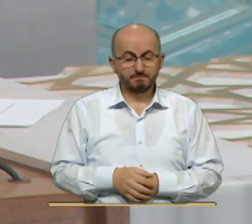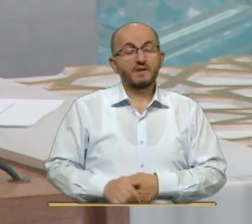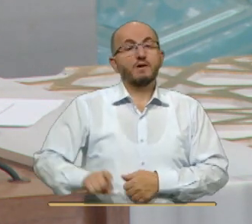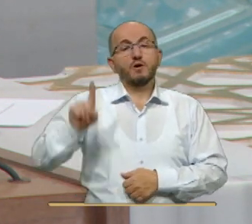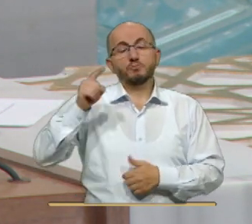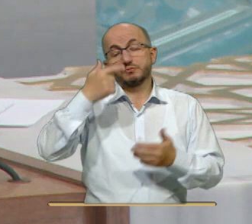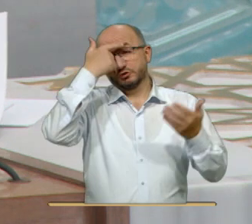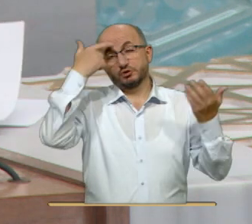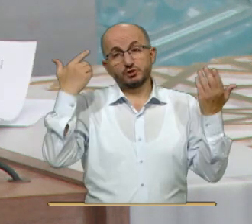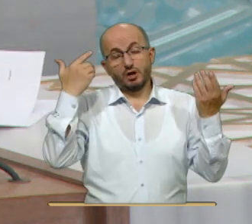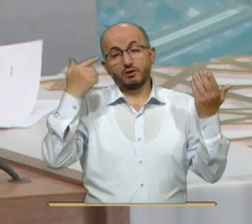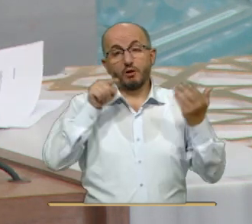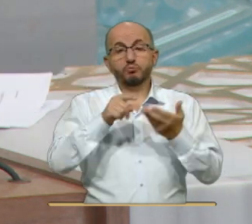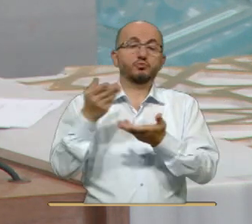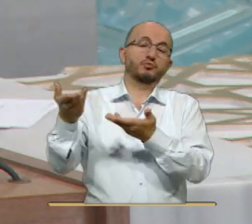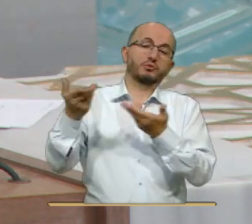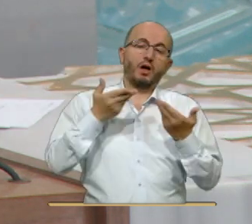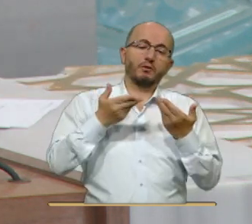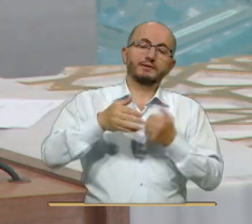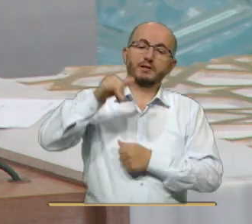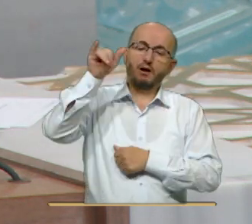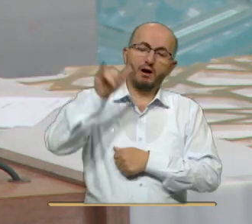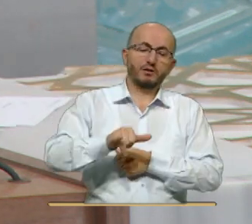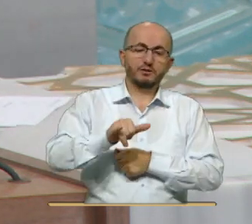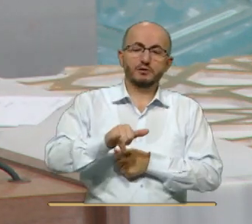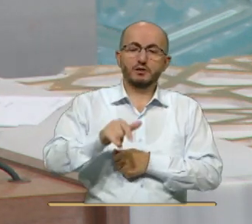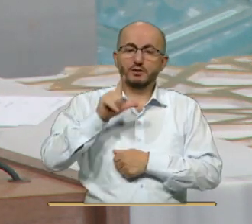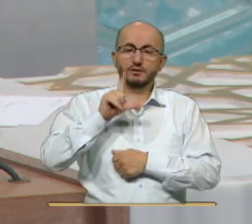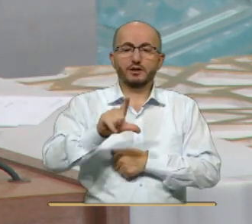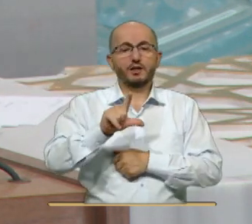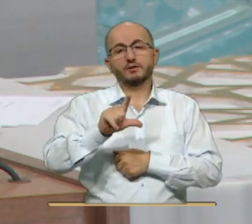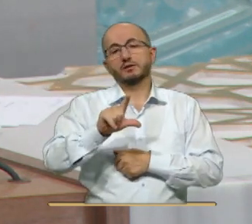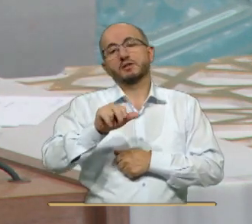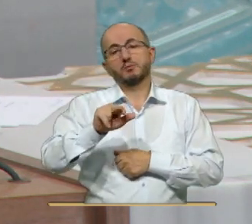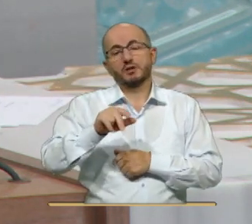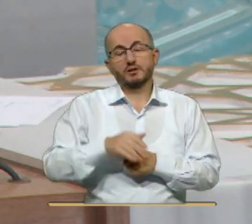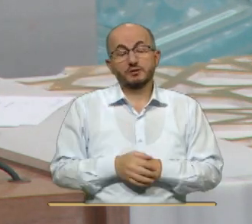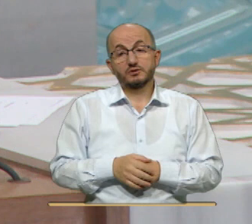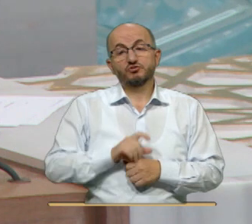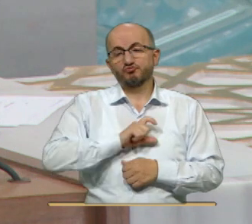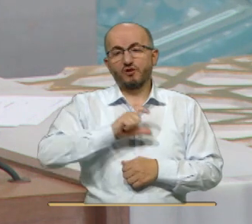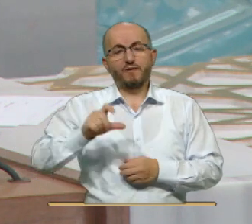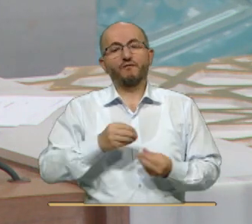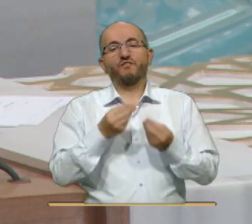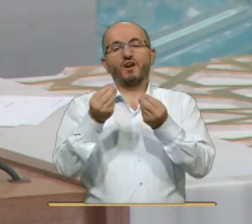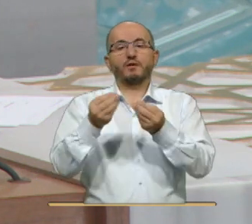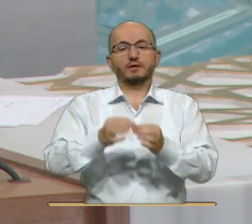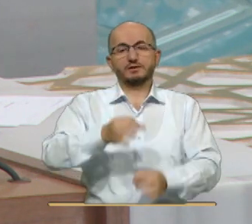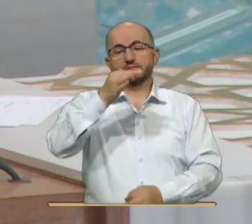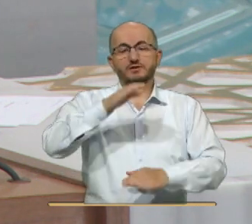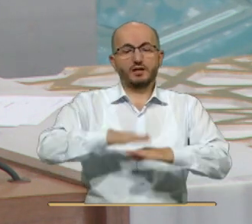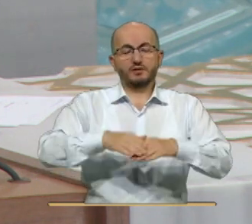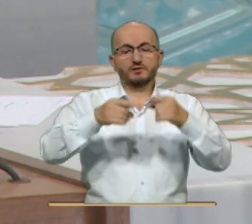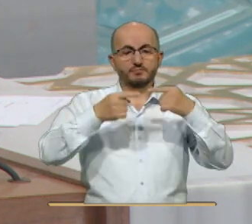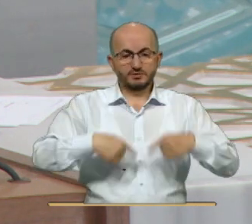Rabbim inşallah bu çağrıya hakkıyla gerektiği şekilde cevap verenlerden bizleri